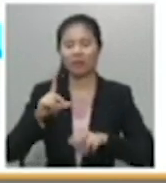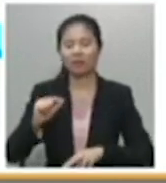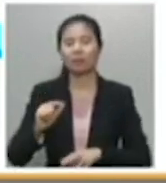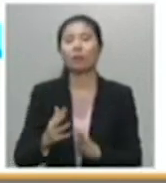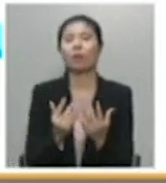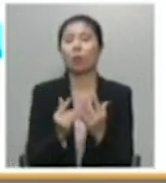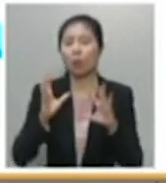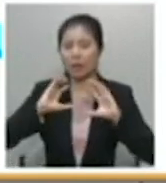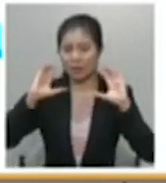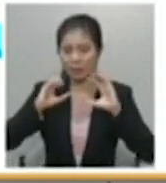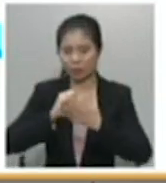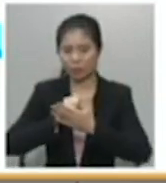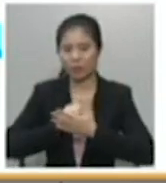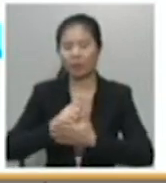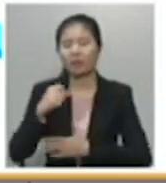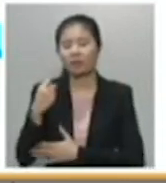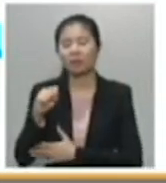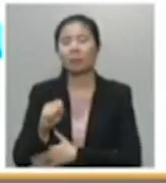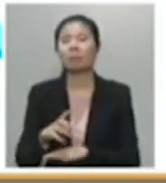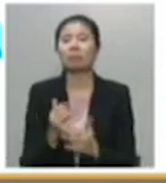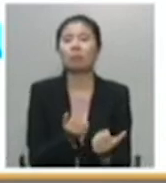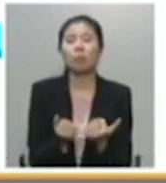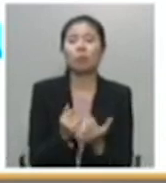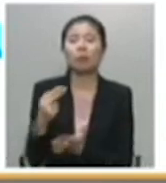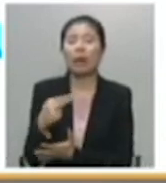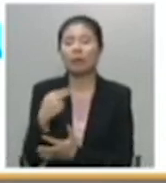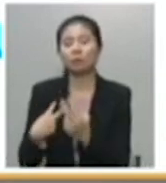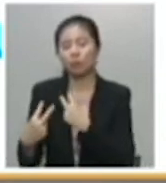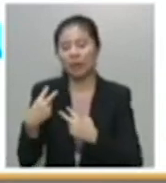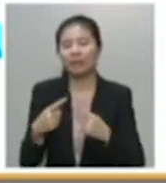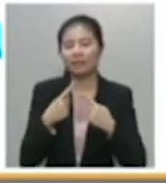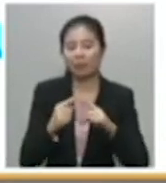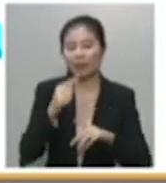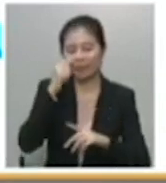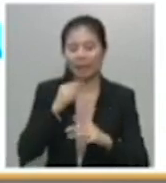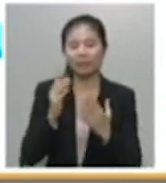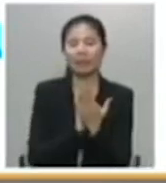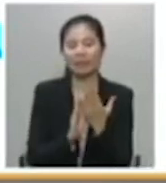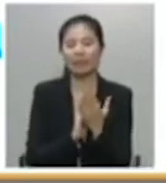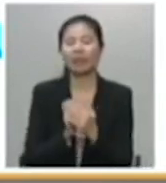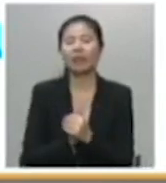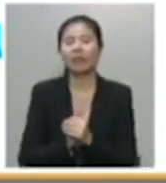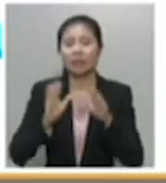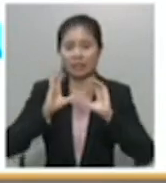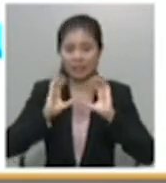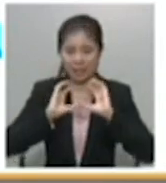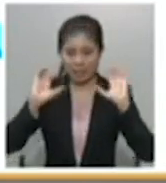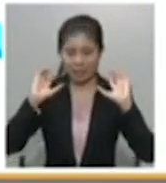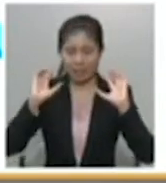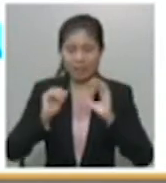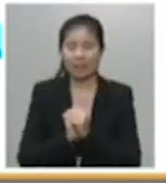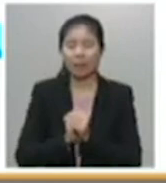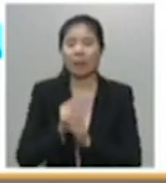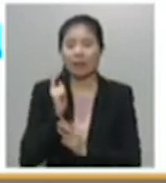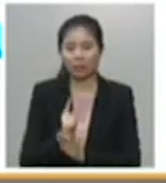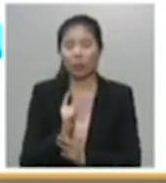อให้รัฐมาช่วยอีก 10% ก็คือหวังพึ่งลูกหลานแต่ในส่วนของผลสำรวจในช่วงเวลาเดียวกันที่เมืองไทยเนี่ยกลับกลายเป็นว่า 60% ของคนไท